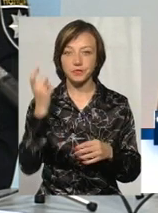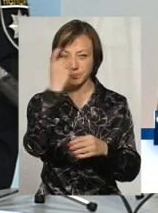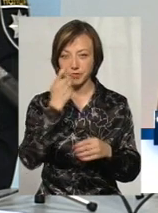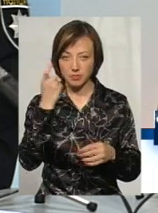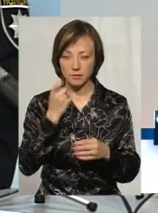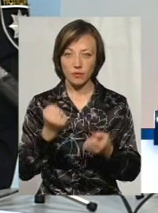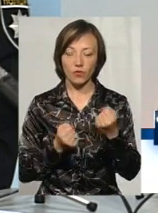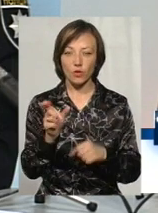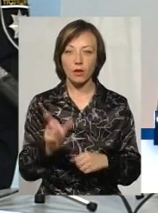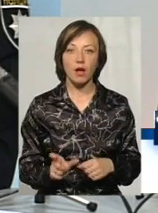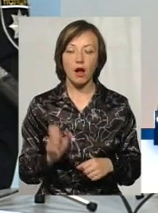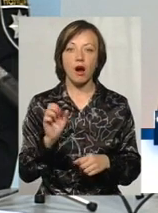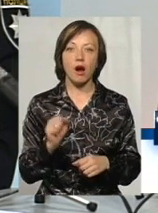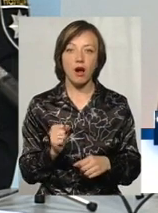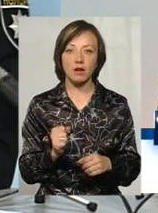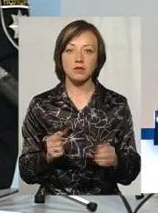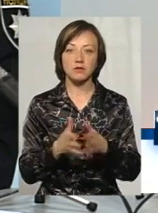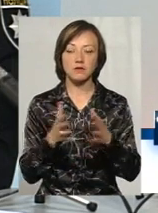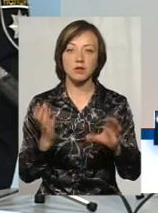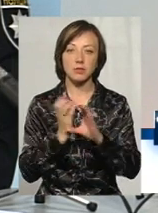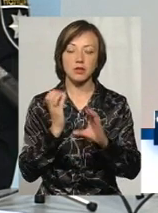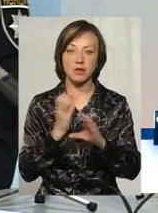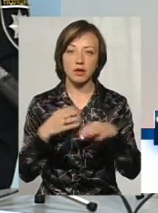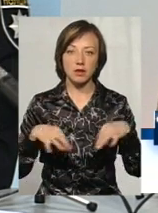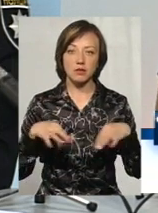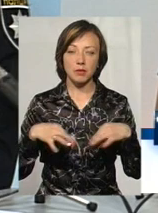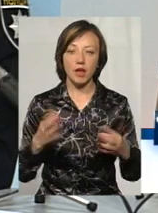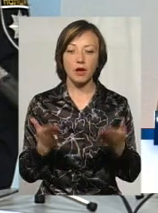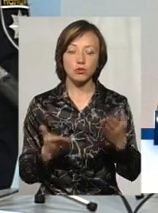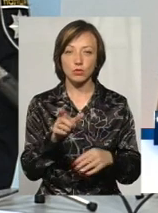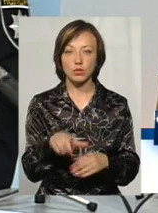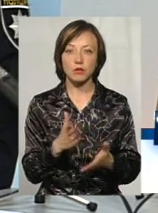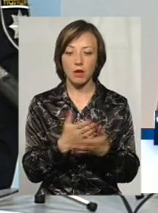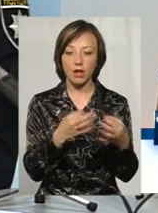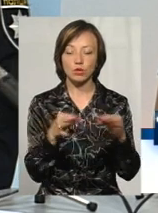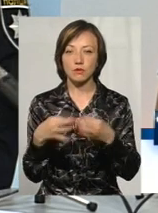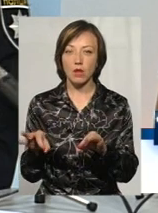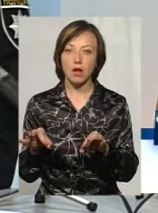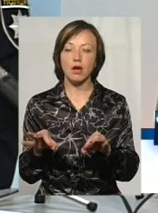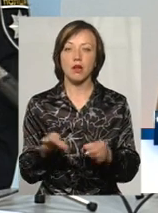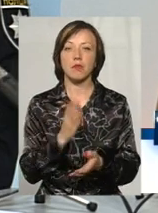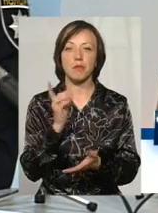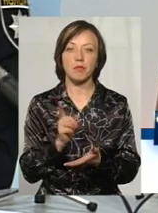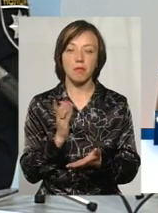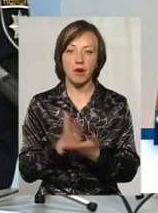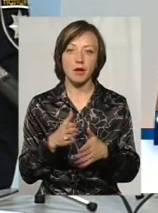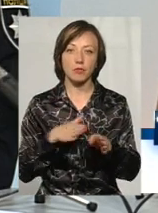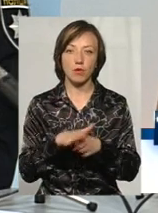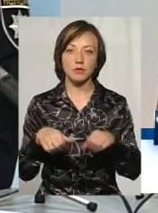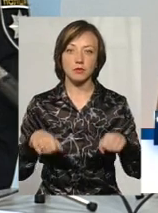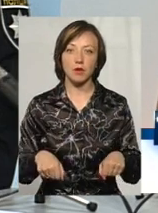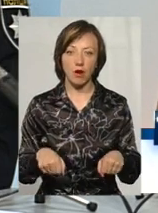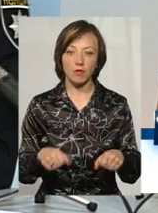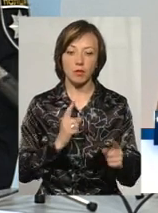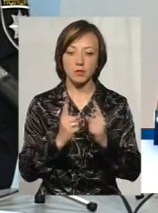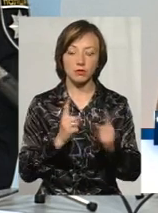водіями. А з негабаритними транспортними засобами, якщо людина має всі відповідні дозвола, вона має повне право пересуватися